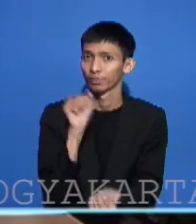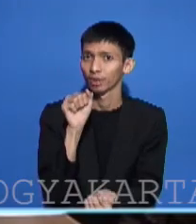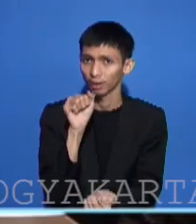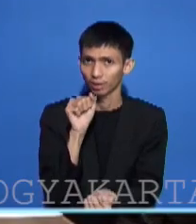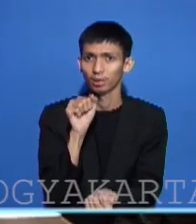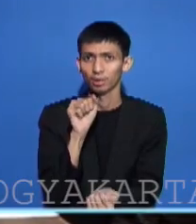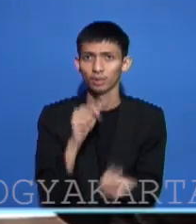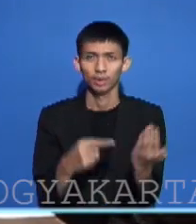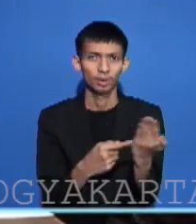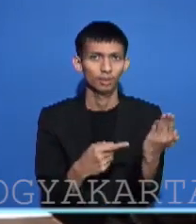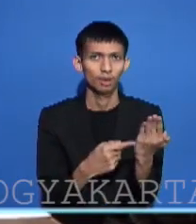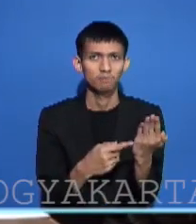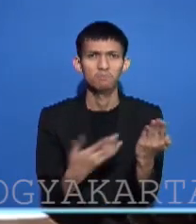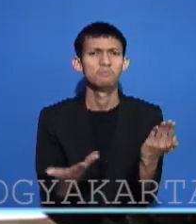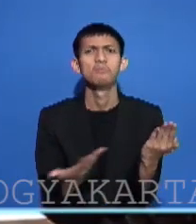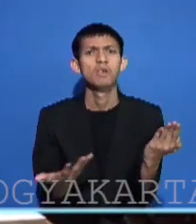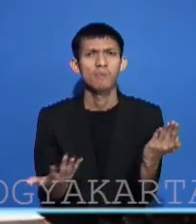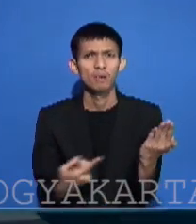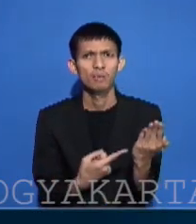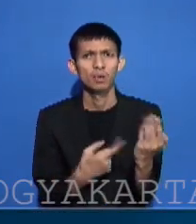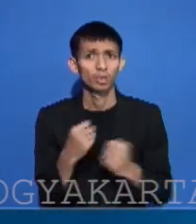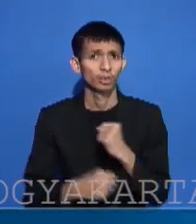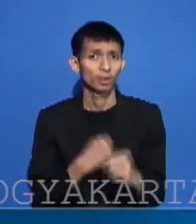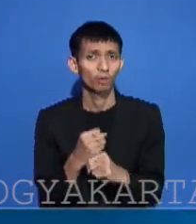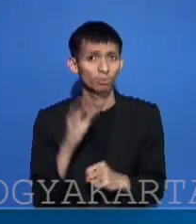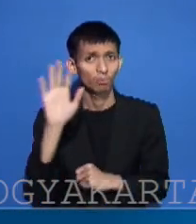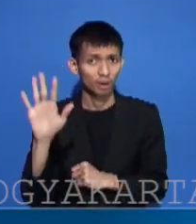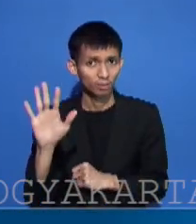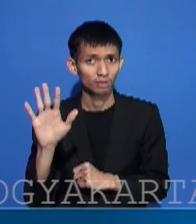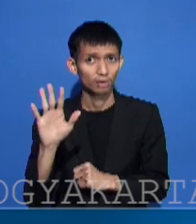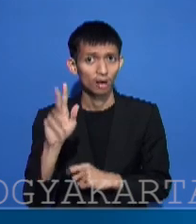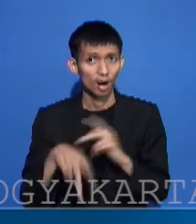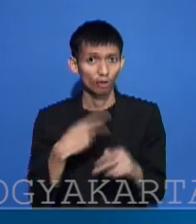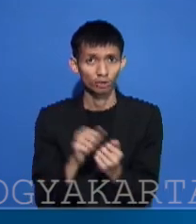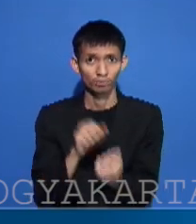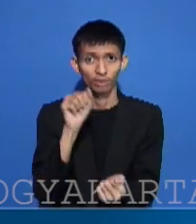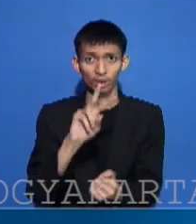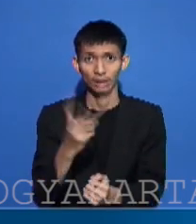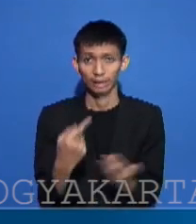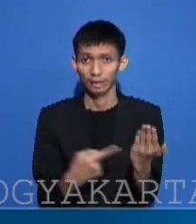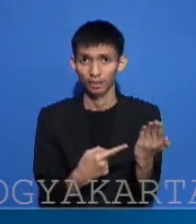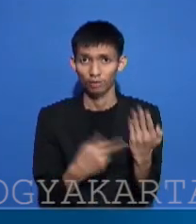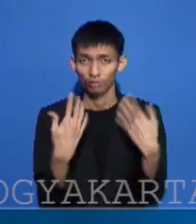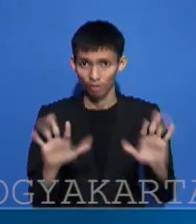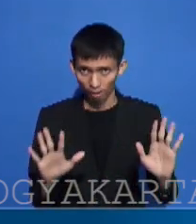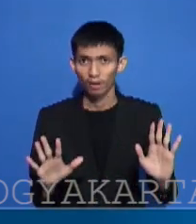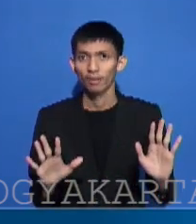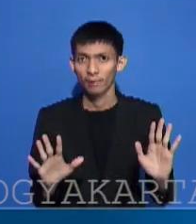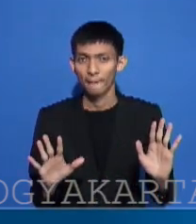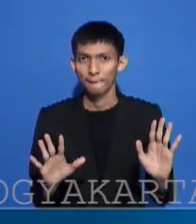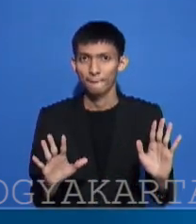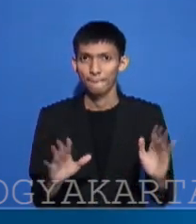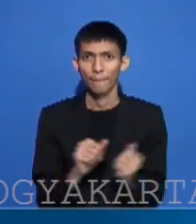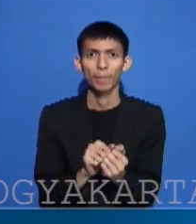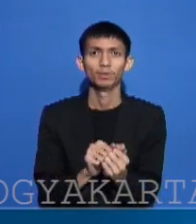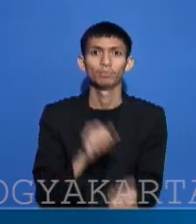ada. Dalam beberapa tahun ke depan, jika semua telah beralih ke digital, maka akta-akta yang akan dibuat oleh PPAT akan